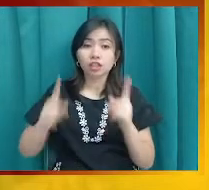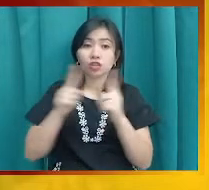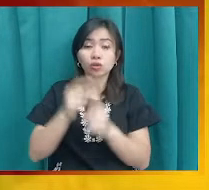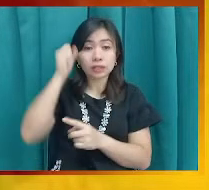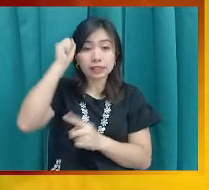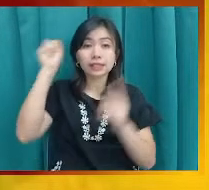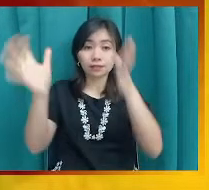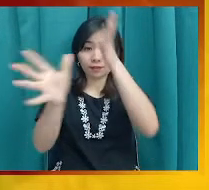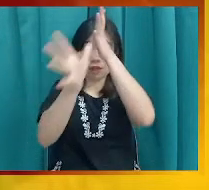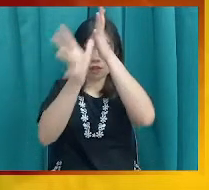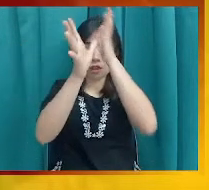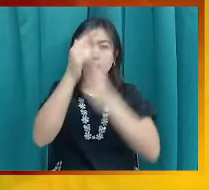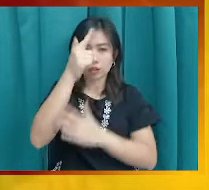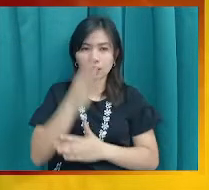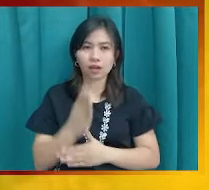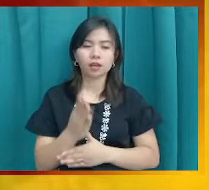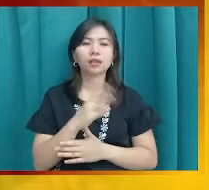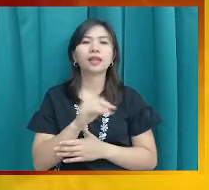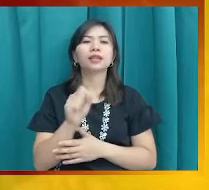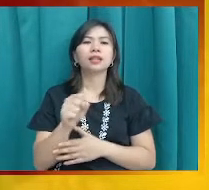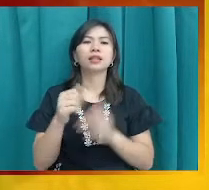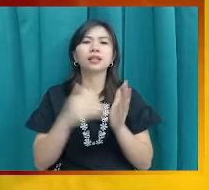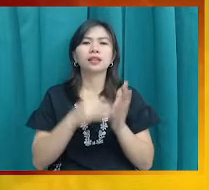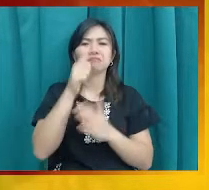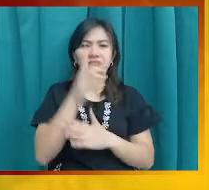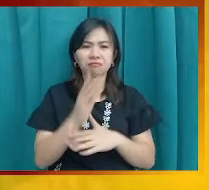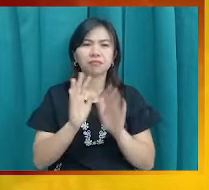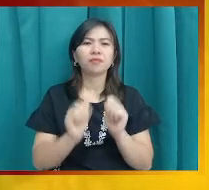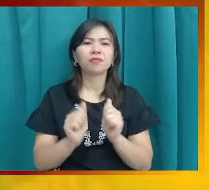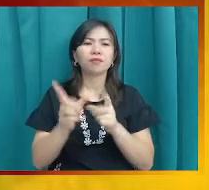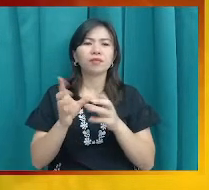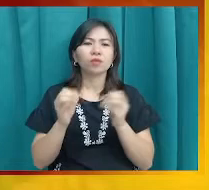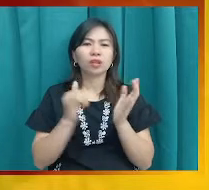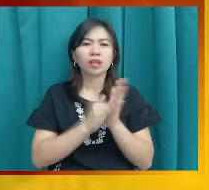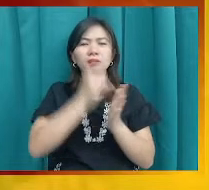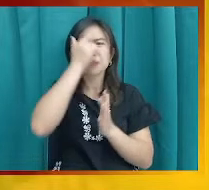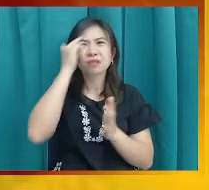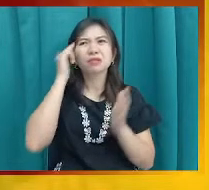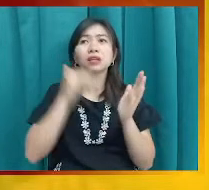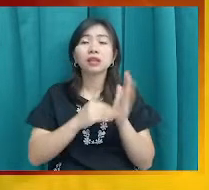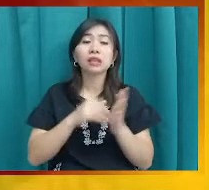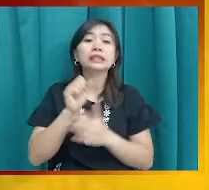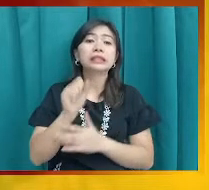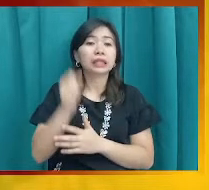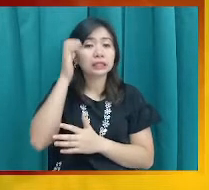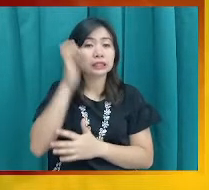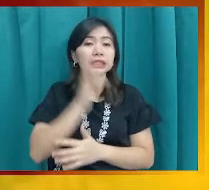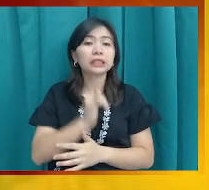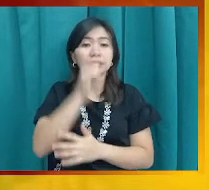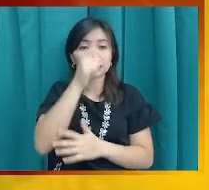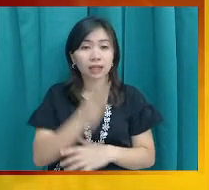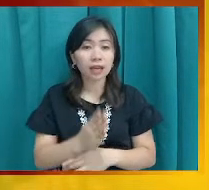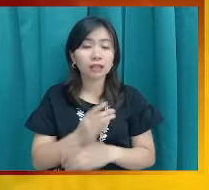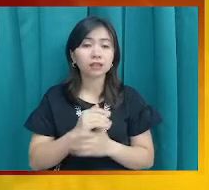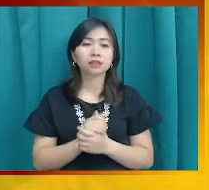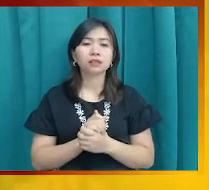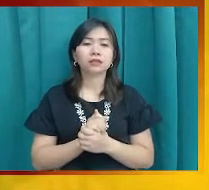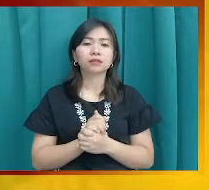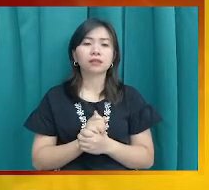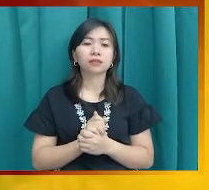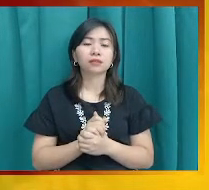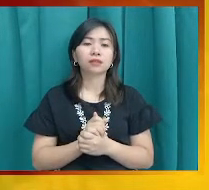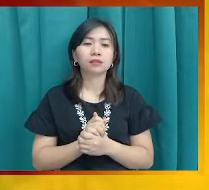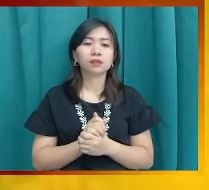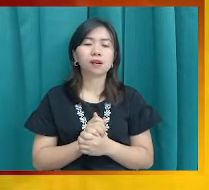pwede. Alam nyo, pwede talagang gawin ng Diyos. Diyos eh. Thought it not robbery to be equal with God, sabi nga nung talata.